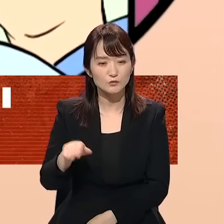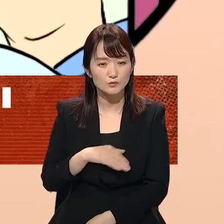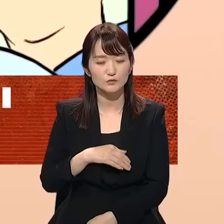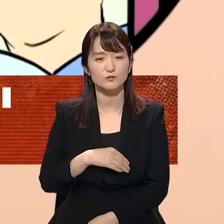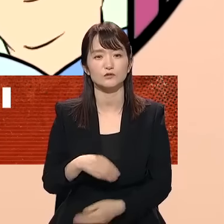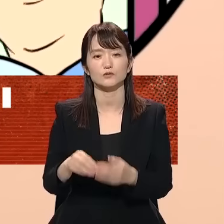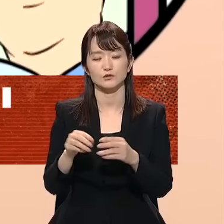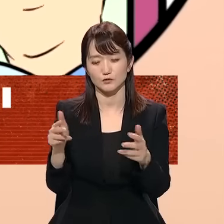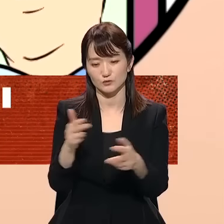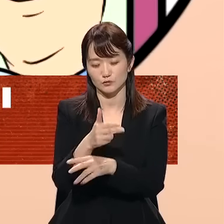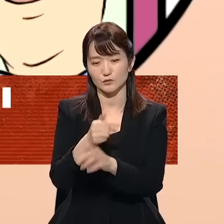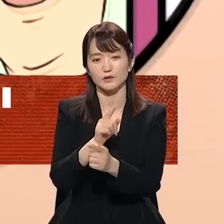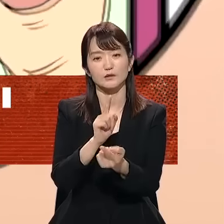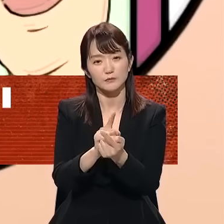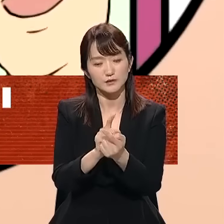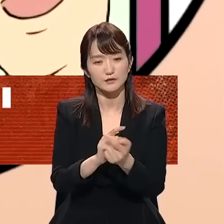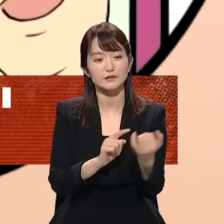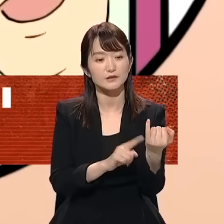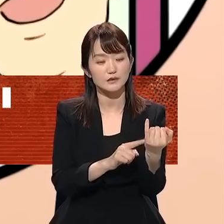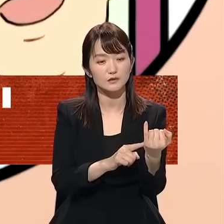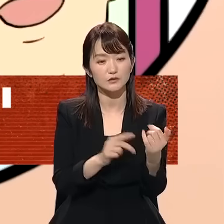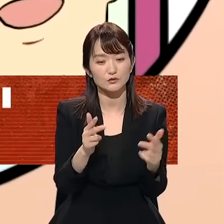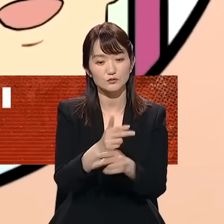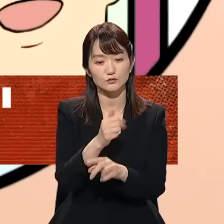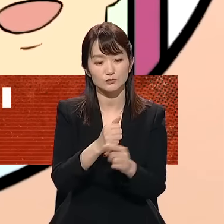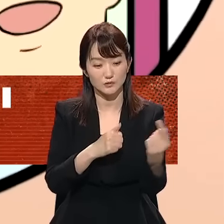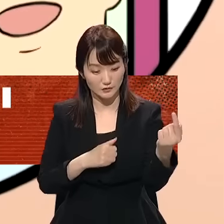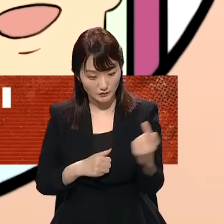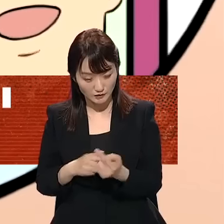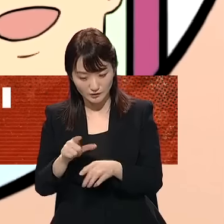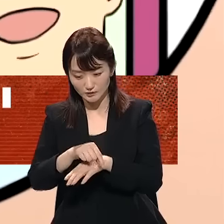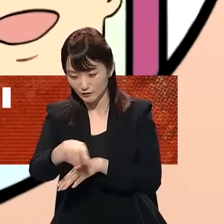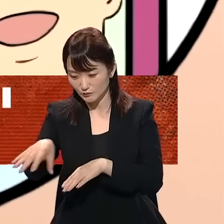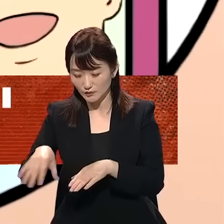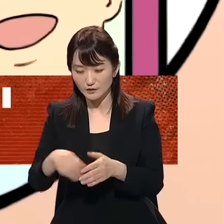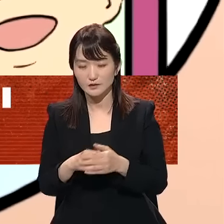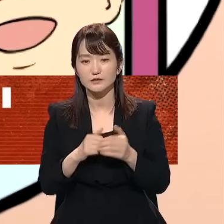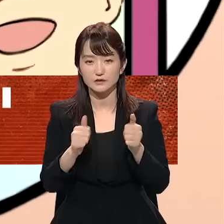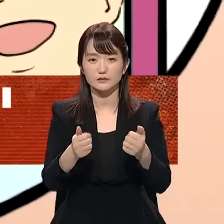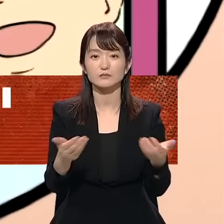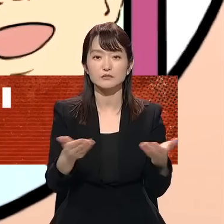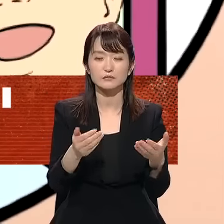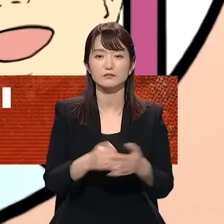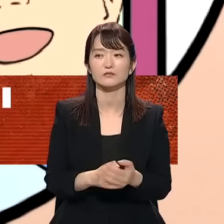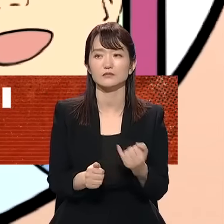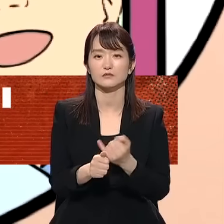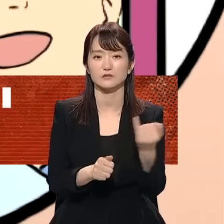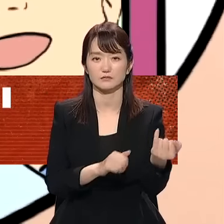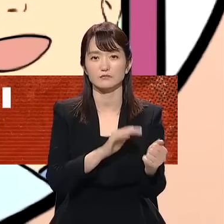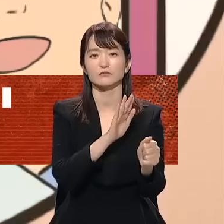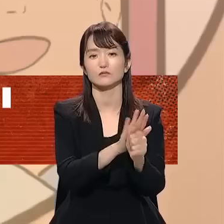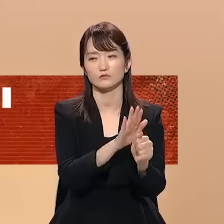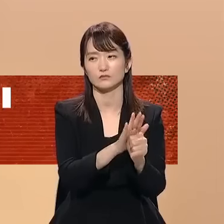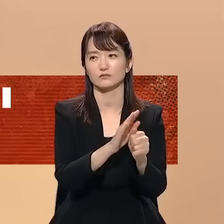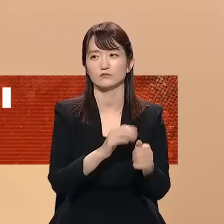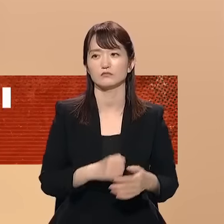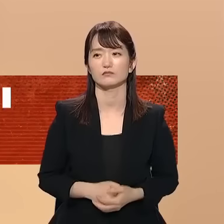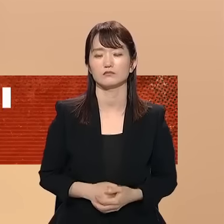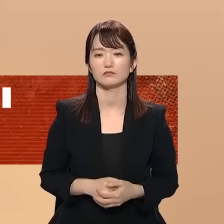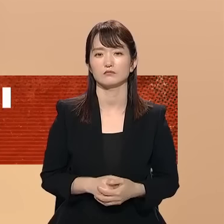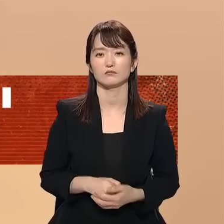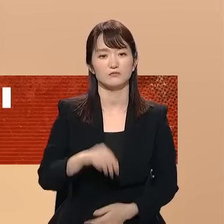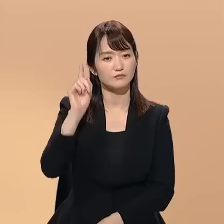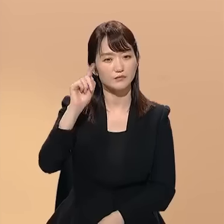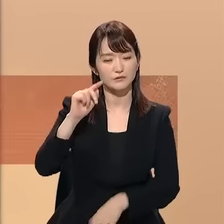당신이 주말에 집에 오는 걸로 하고 그 지방에서도 열심히 일을 해이 완전히 아내를 밀어 준 거죠 그래서 맨날